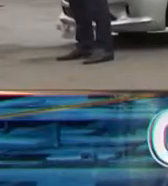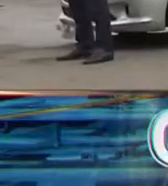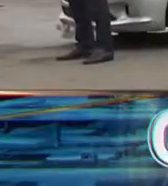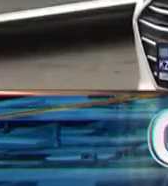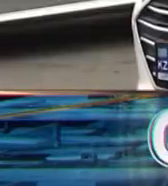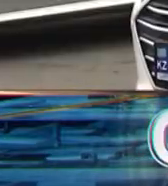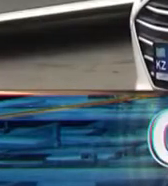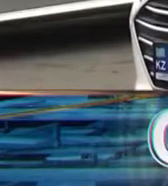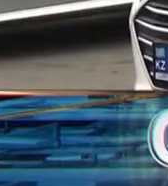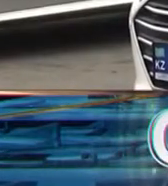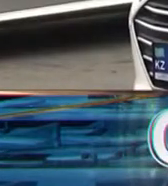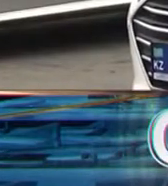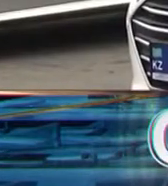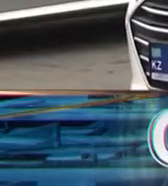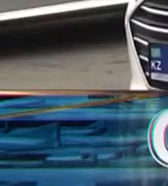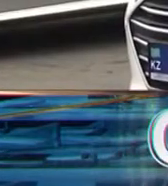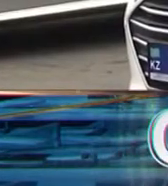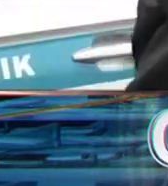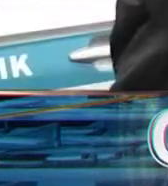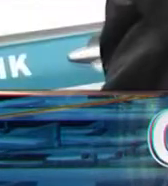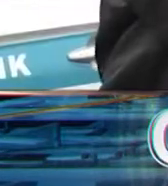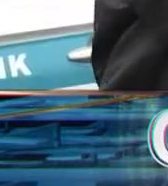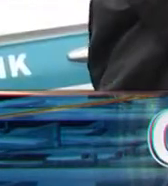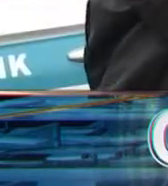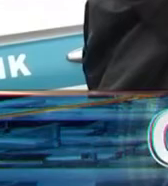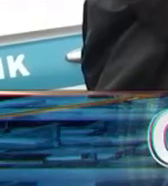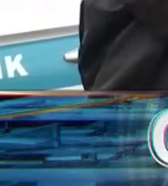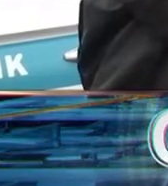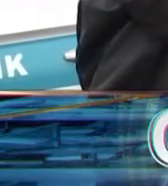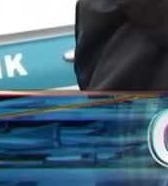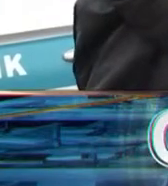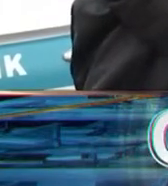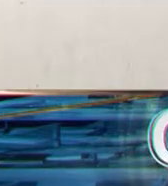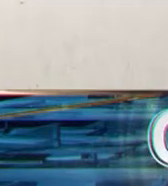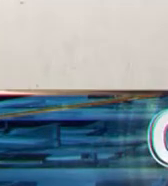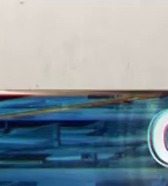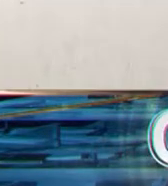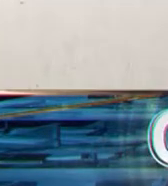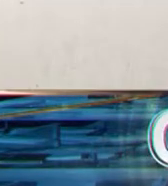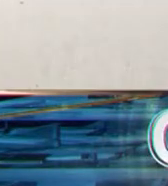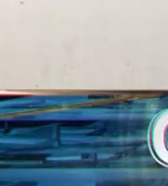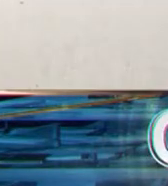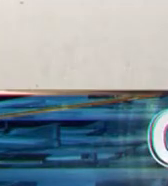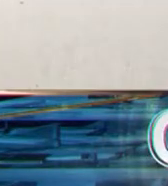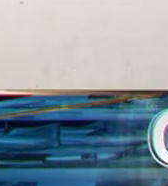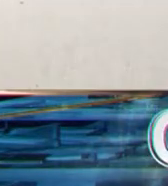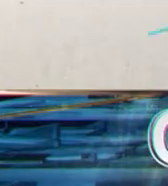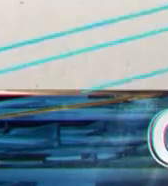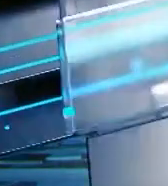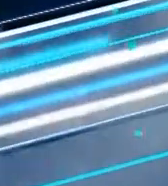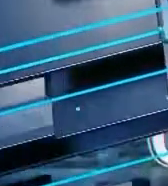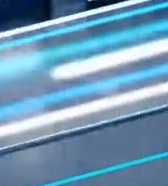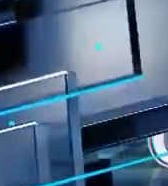100 адмпротоколов выписали полицейские Талдыкургана за 3 дня проведения оперативно-профилактического мероприятия